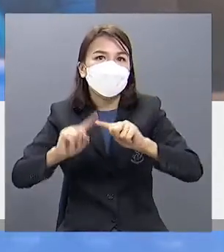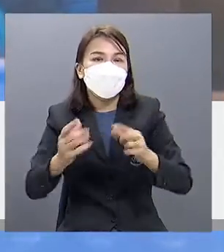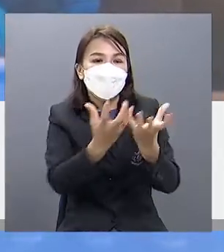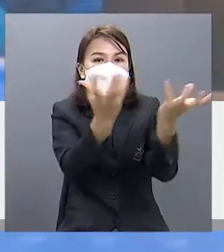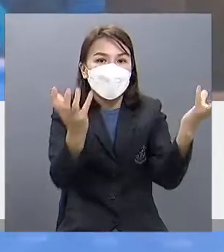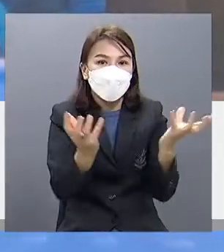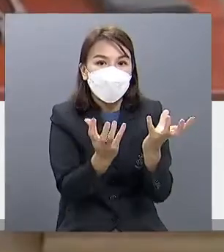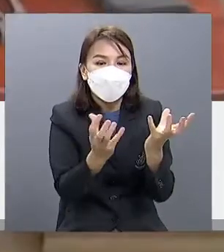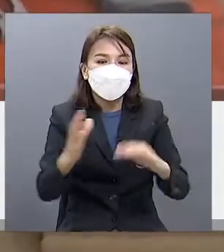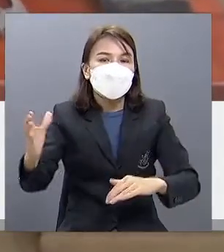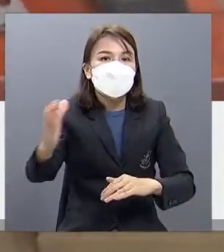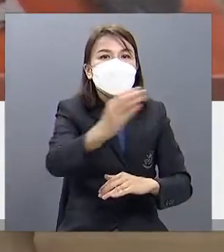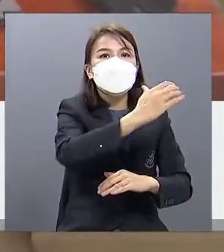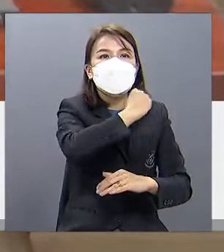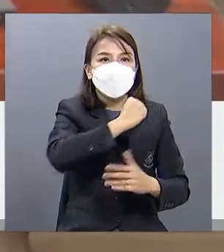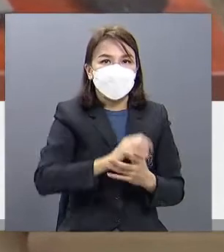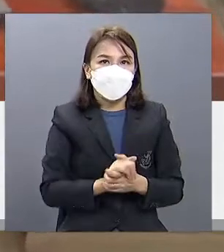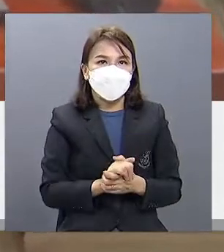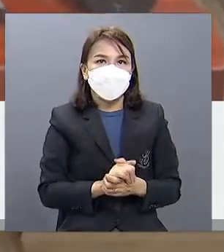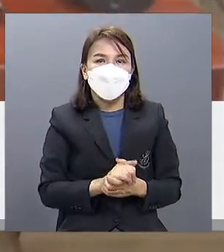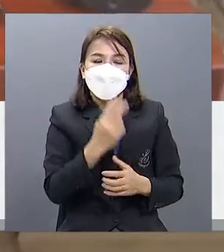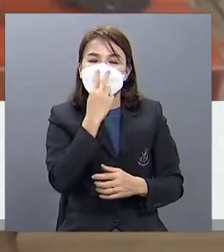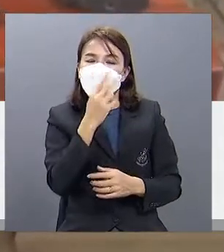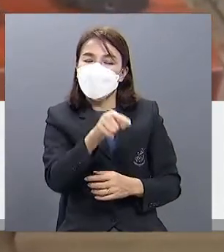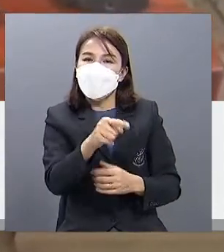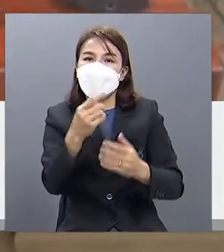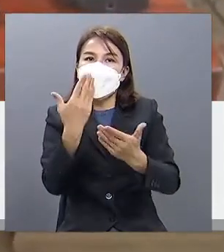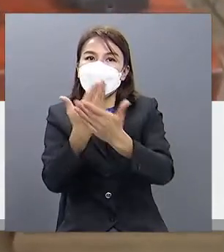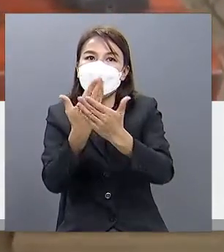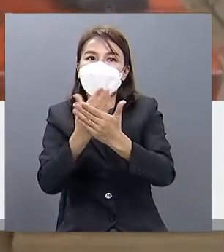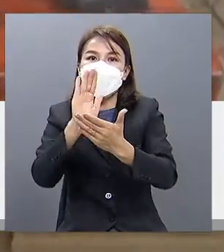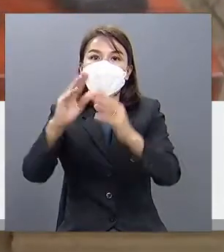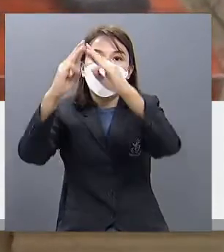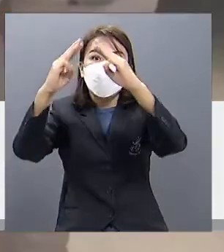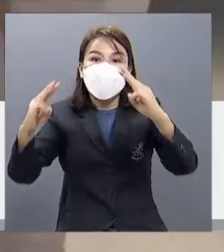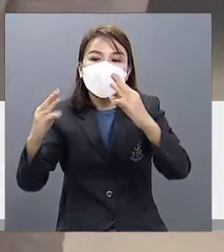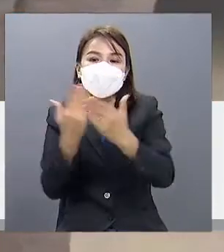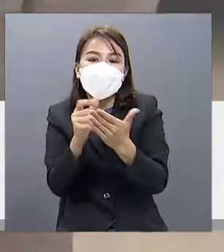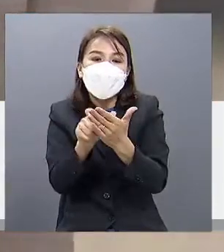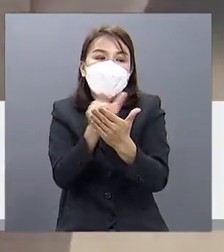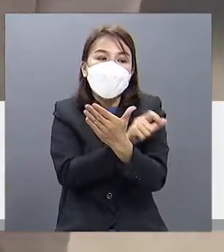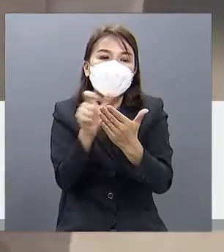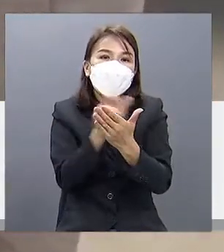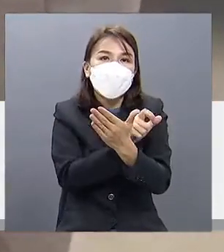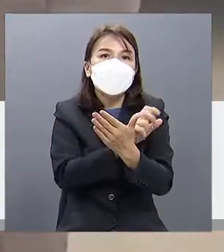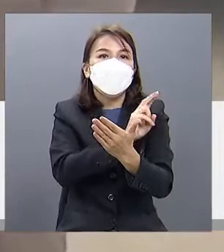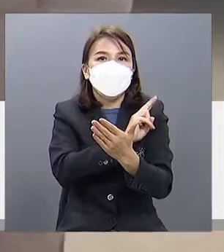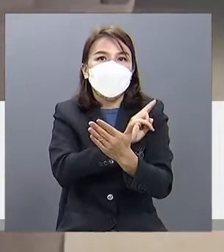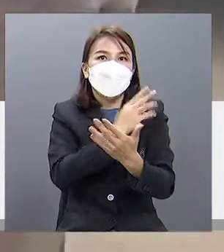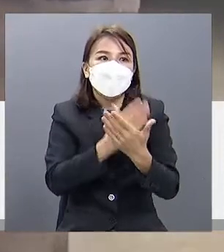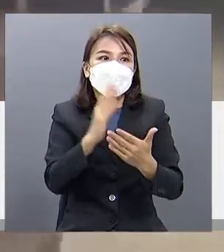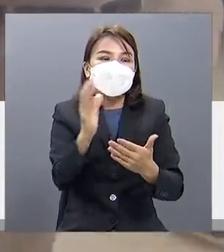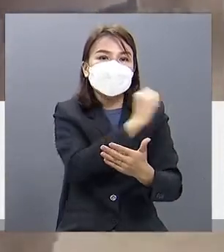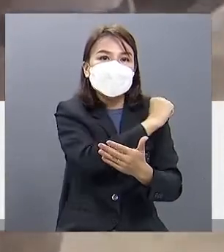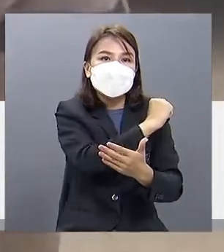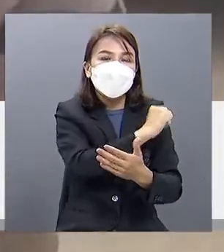ในขบวนการที่ทุจริตยักยอกเงินวัดไปเป็นของตัวเองก่อนหน้านี้เจ้าหน้าที่อายัดเงินไปกว่า60ล้านบาทจากกลุ่มค